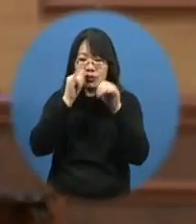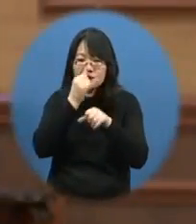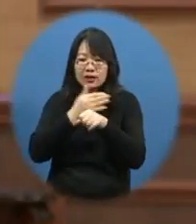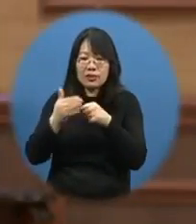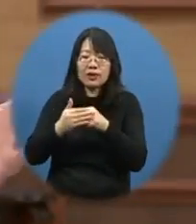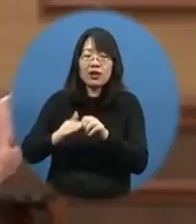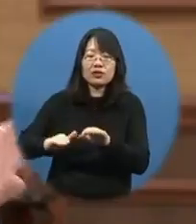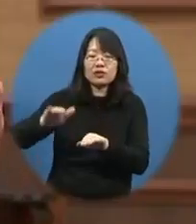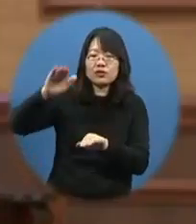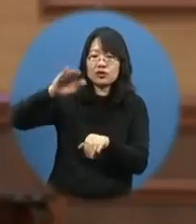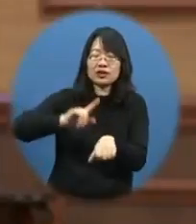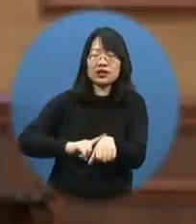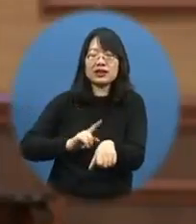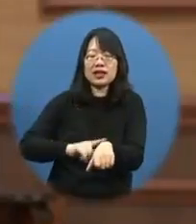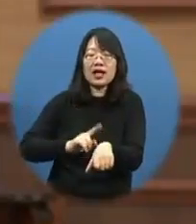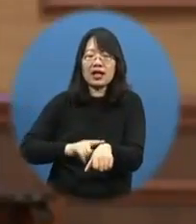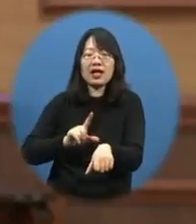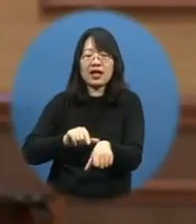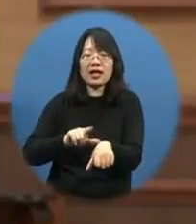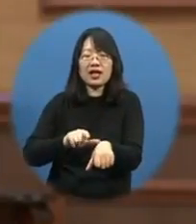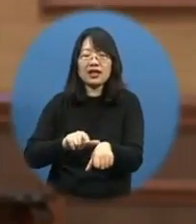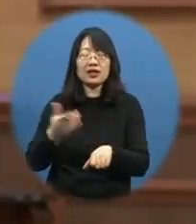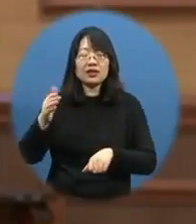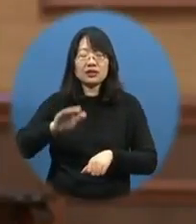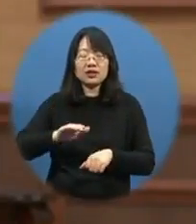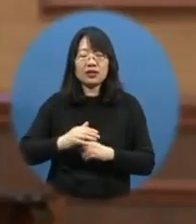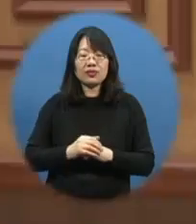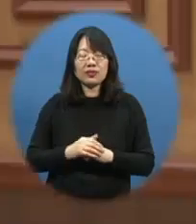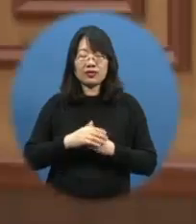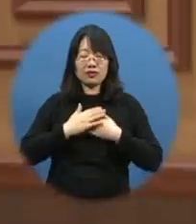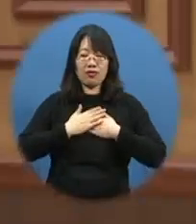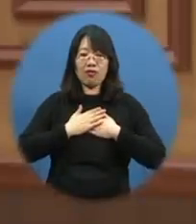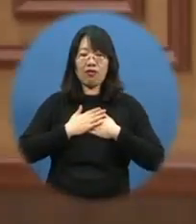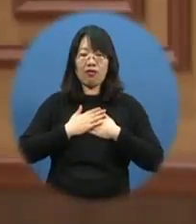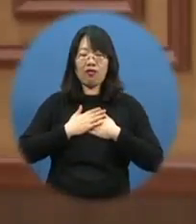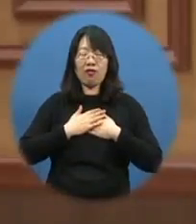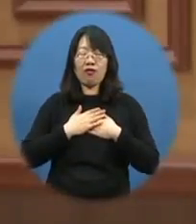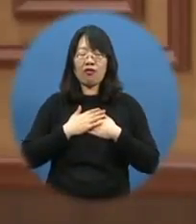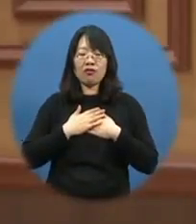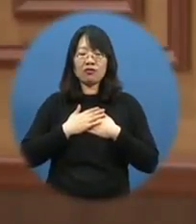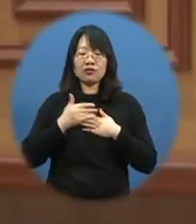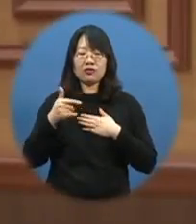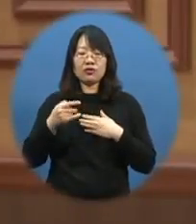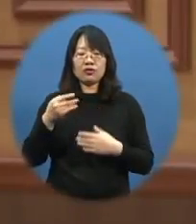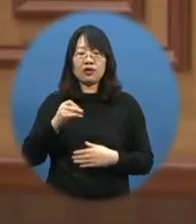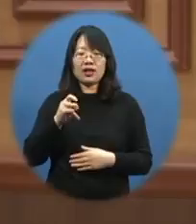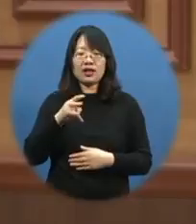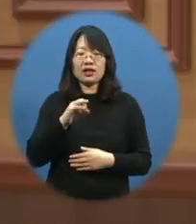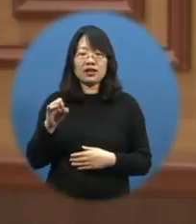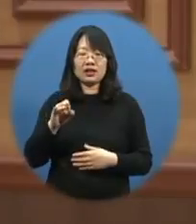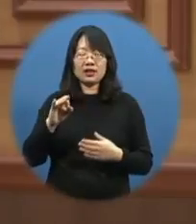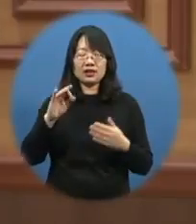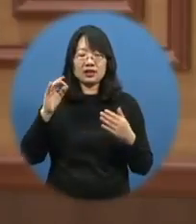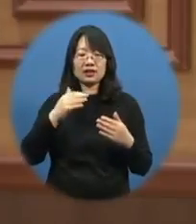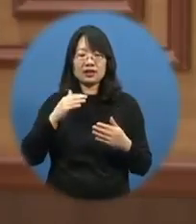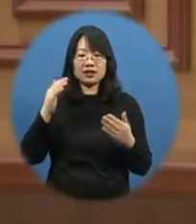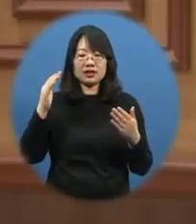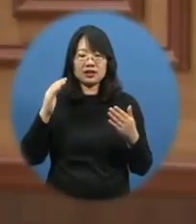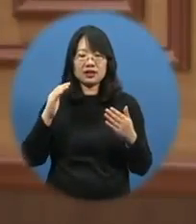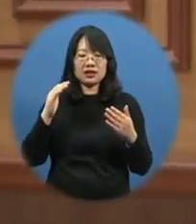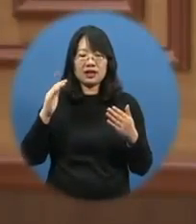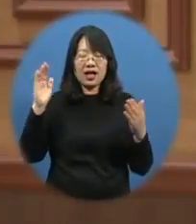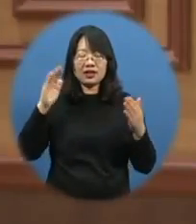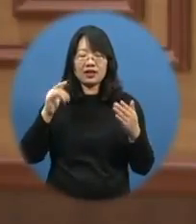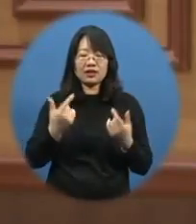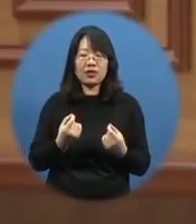정도 수준은 시간적으로 그렇다는 예, 그렇죠. 얘기죠. 근데 나는 장관님은 그때 노르웨이 장관은 나는 우리 학생들을 그렇게 혹사시킬 수